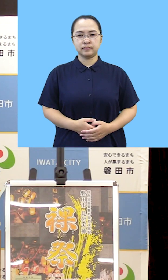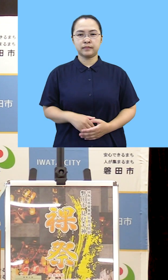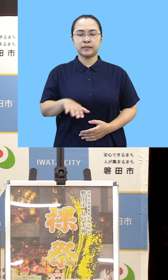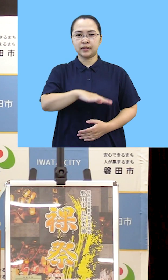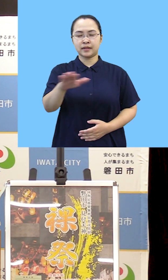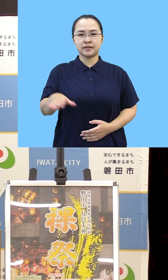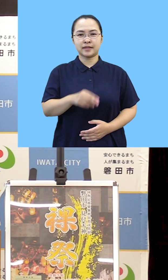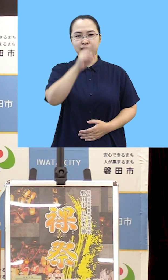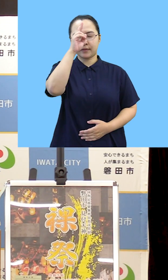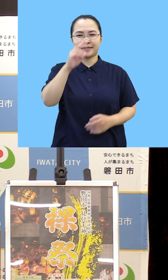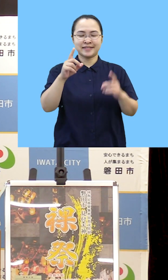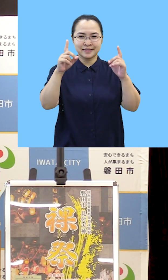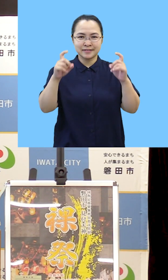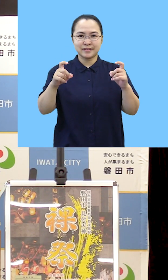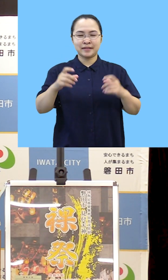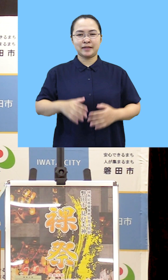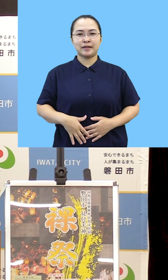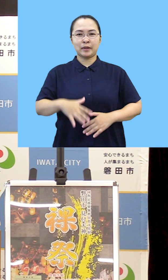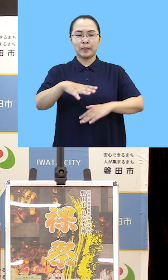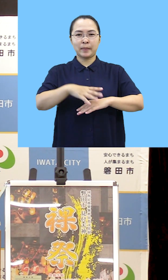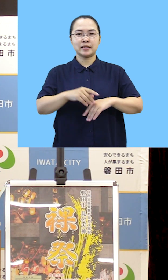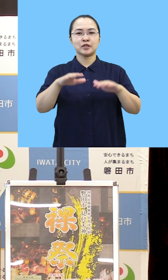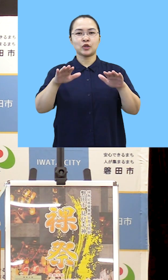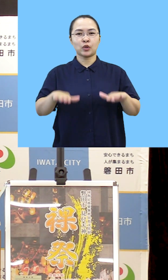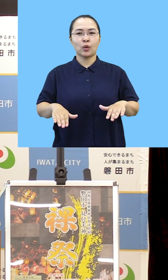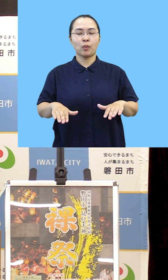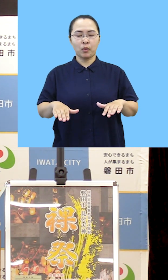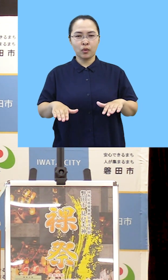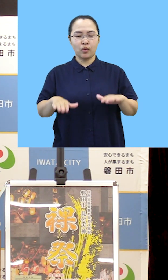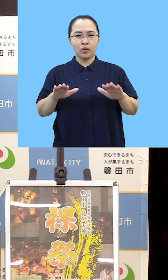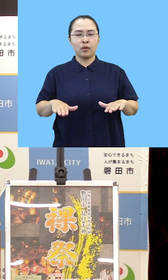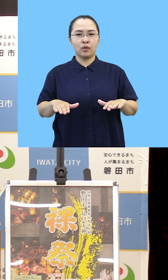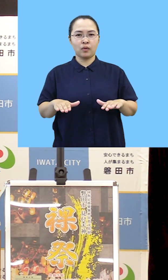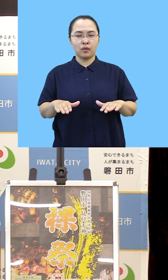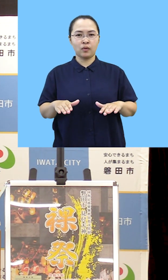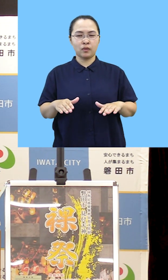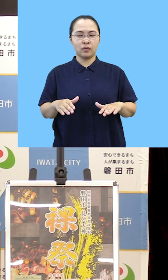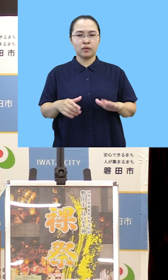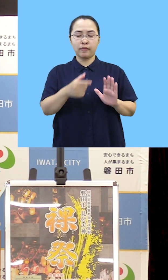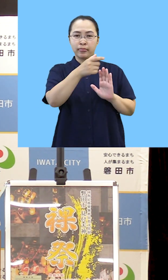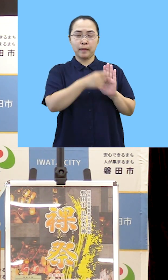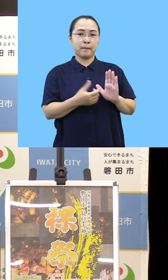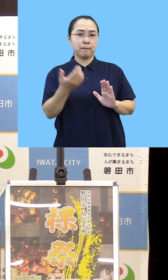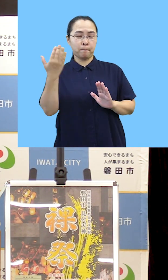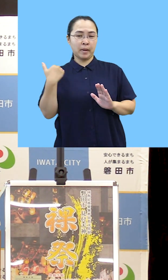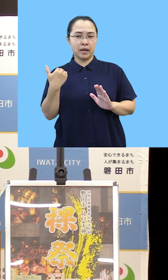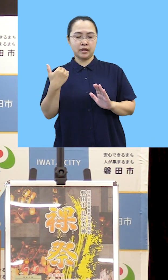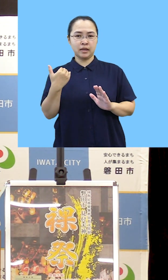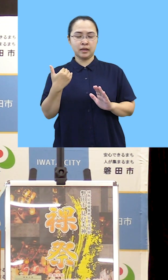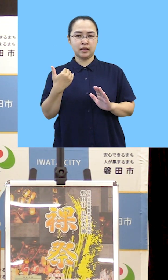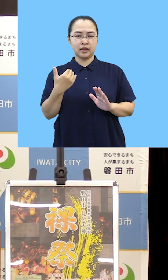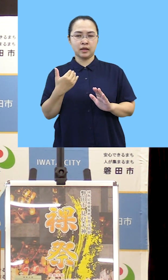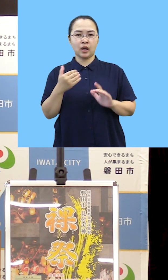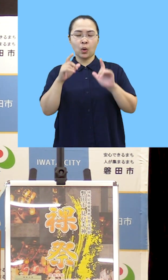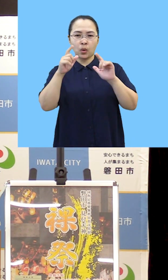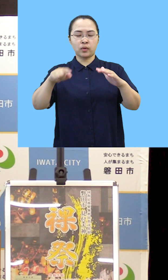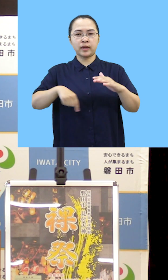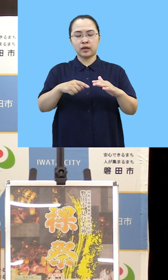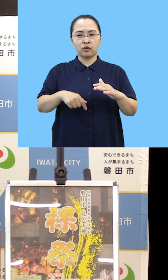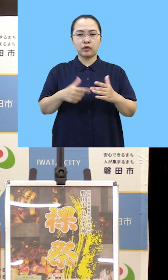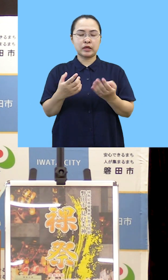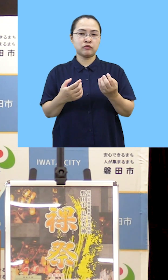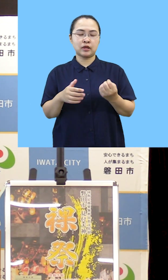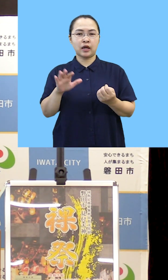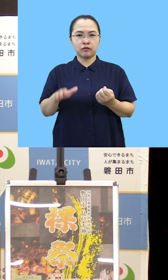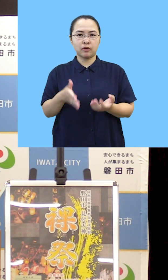して皆さんこんにちは。まず今日もですね、本題に入る前にまた報告事項がありますが、それに入る前に少し前段の話を